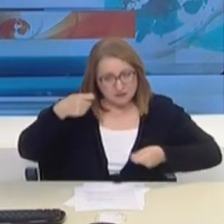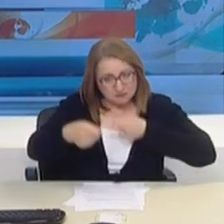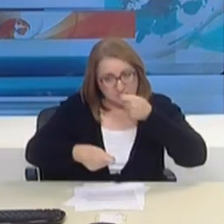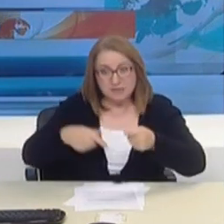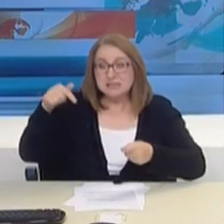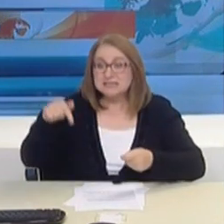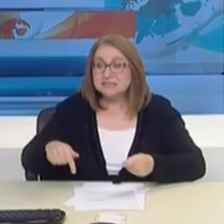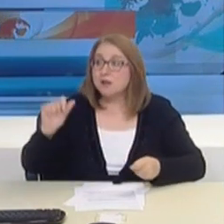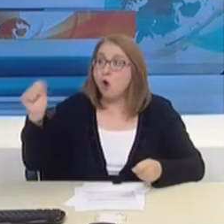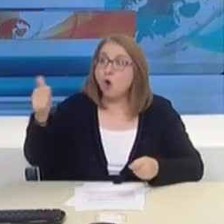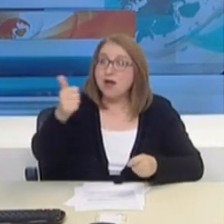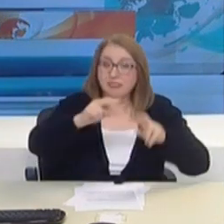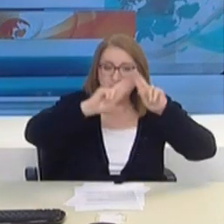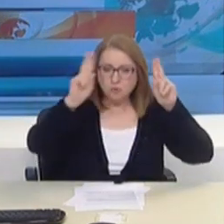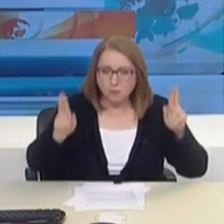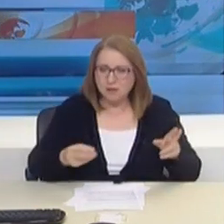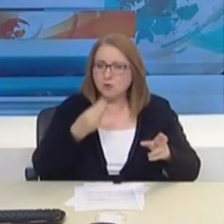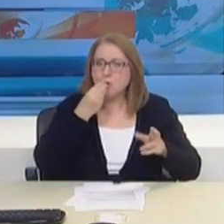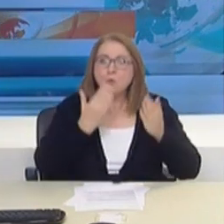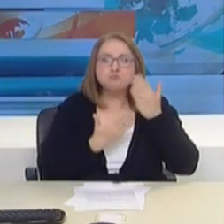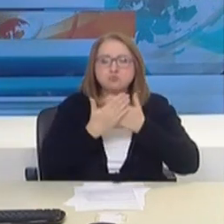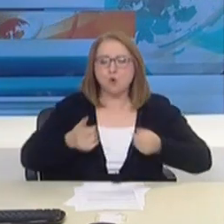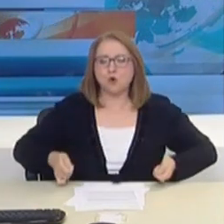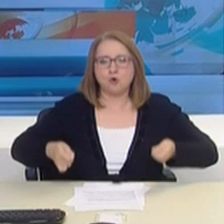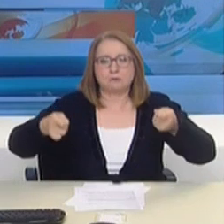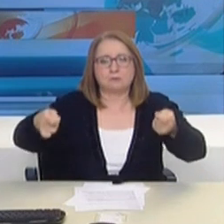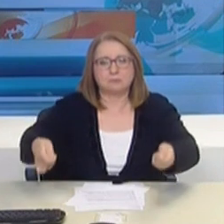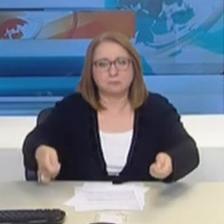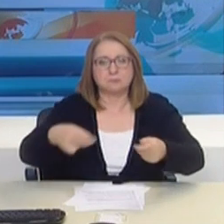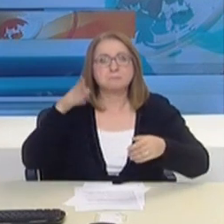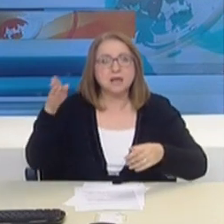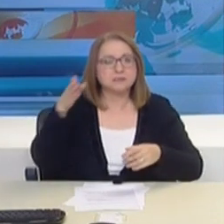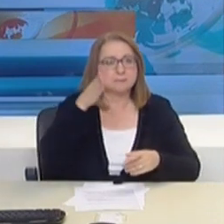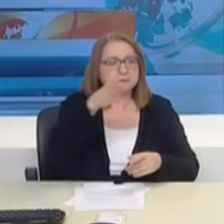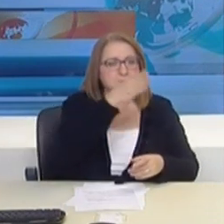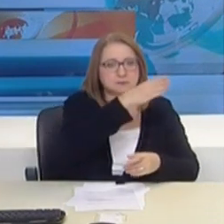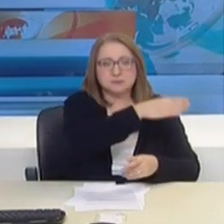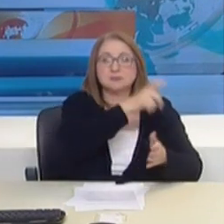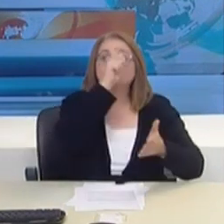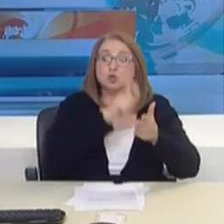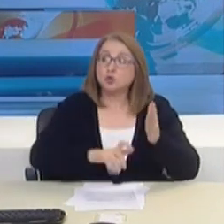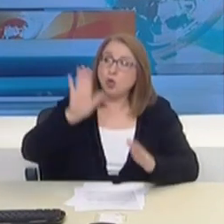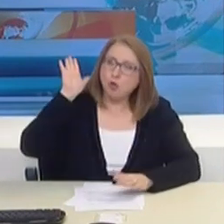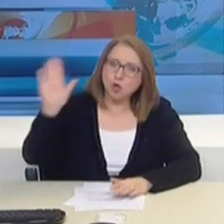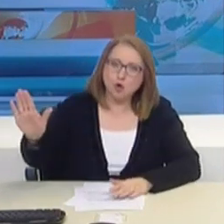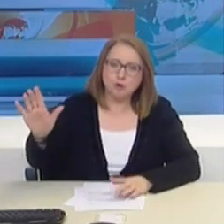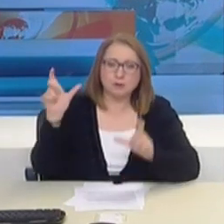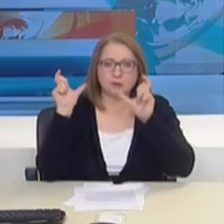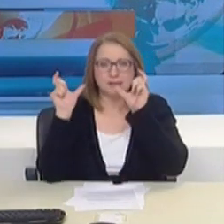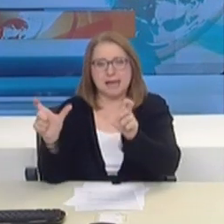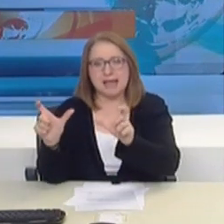τους στα δωμάτια τους. Επίσης το συνεργείο του ΕΟΔΗ ολοκλήρωσε